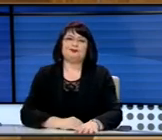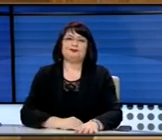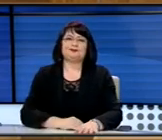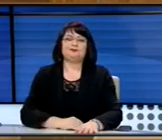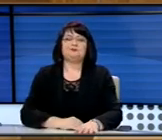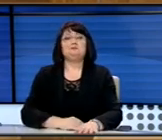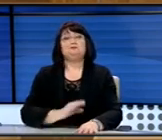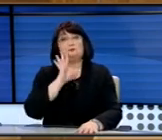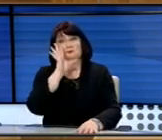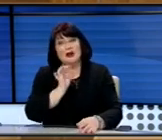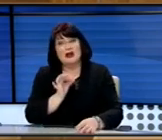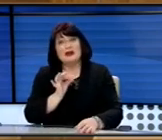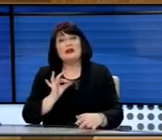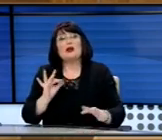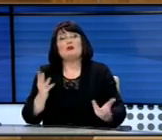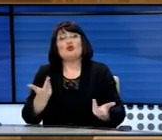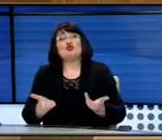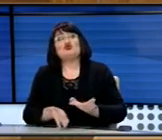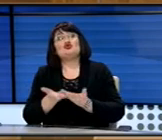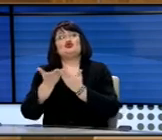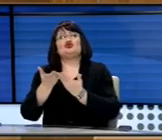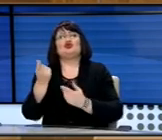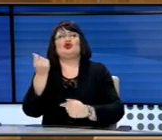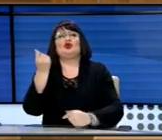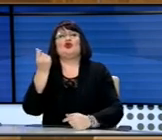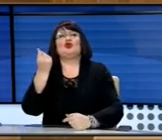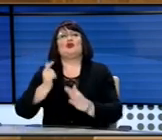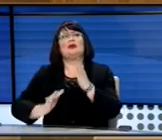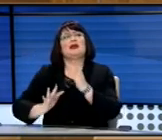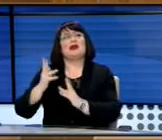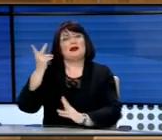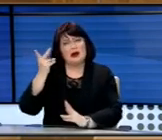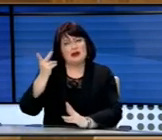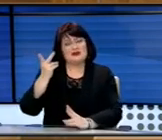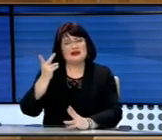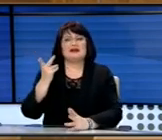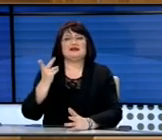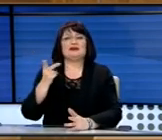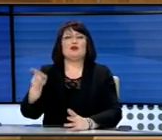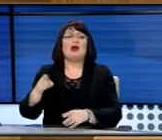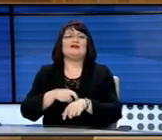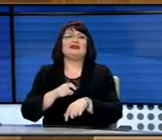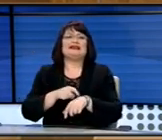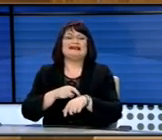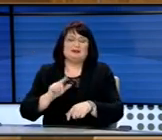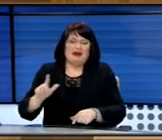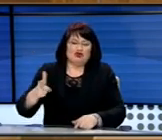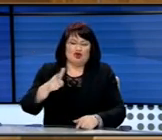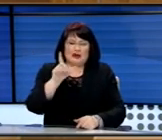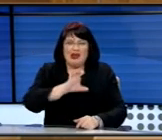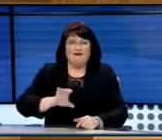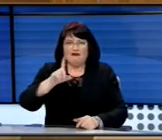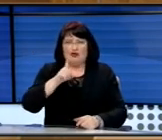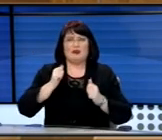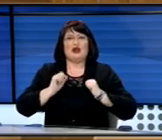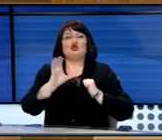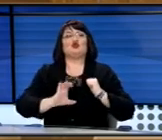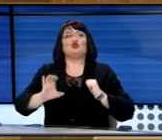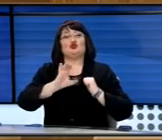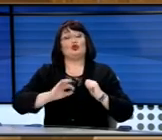Αλήθεια, πόσο θα στηριχθεί η οικονομική ανάπτυξη σε μια περίοδο που λόγω της στοχοποίησης και των Ευρωπαίων ο